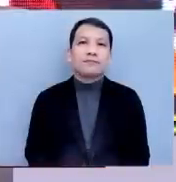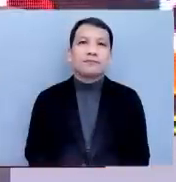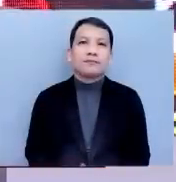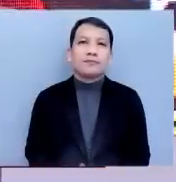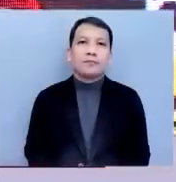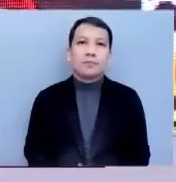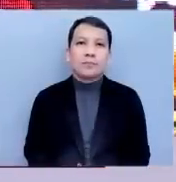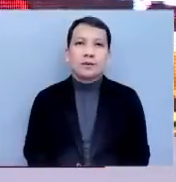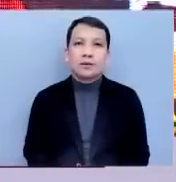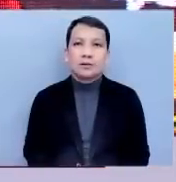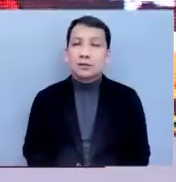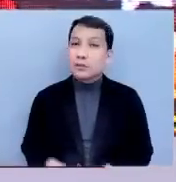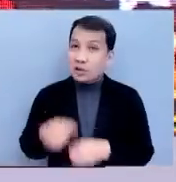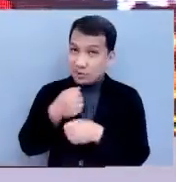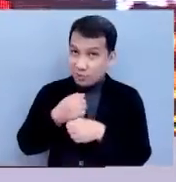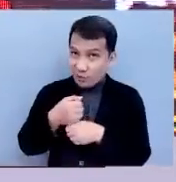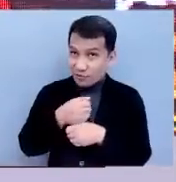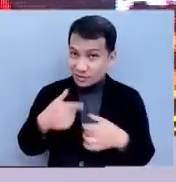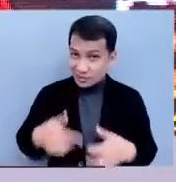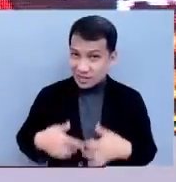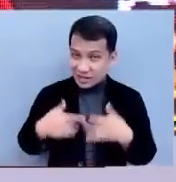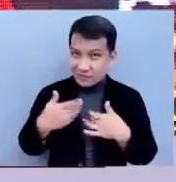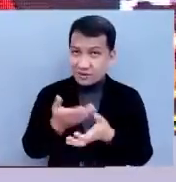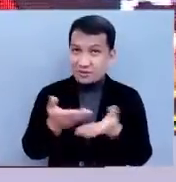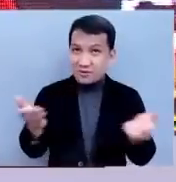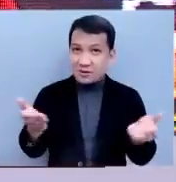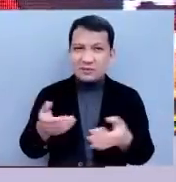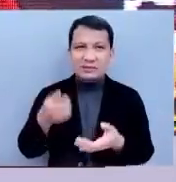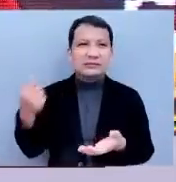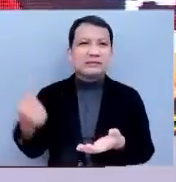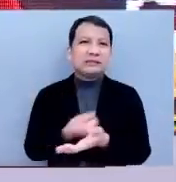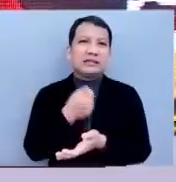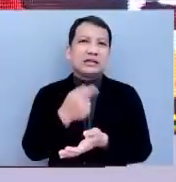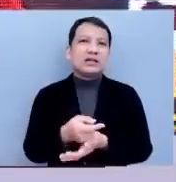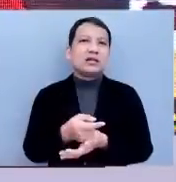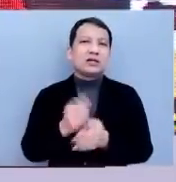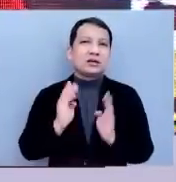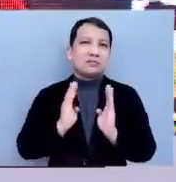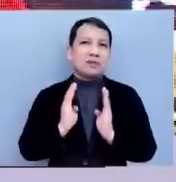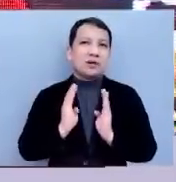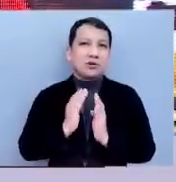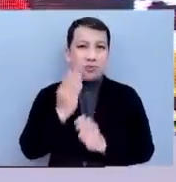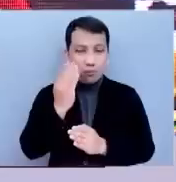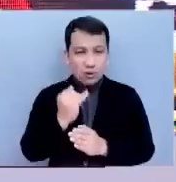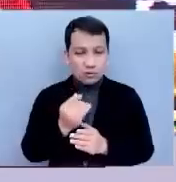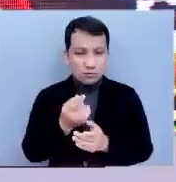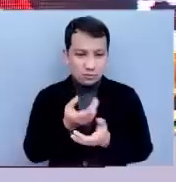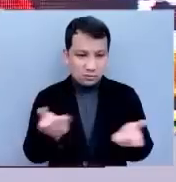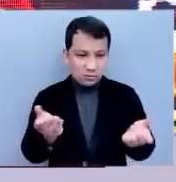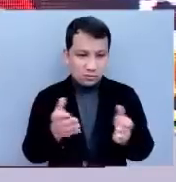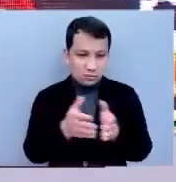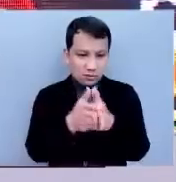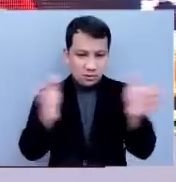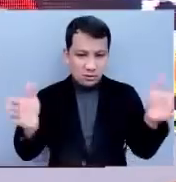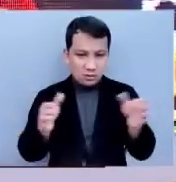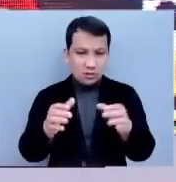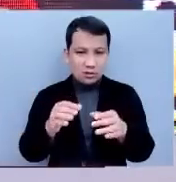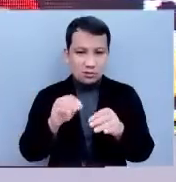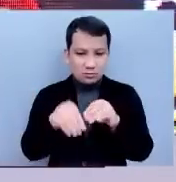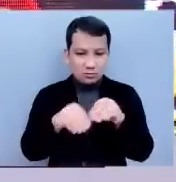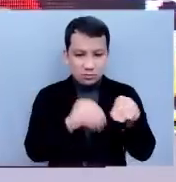Kape is life. Kaya ganun na lamang ang panghihinayang ng mga taga Baguio City nang tumambad sa kanila ang 1 hektarang taniman ng kape